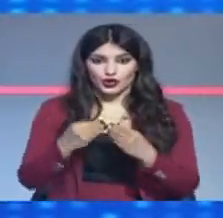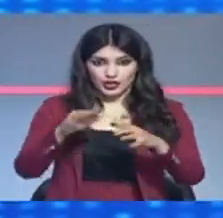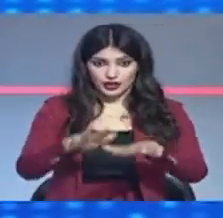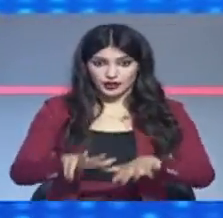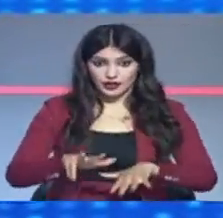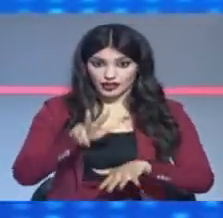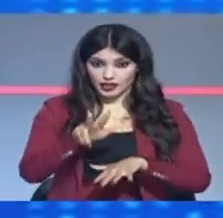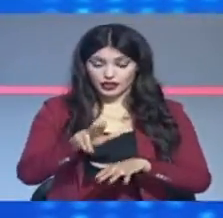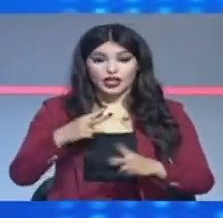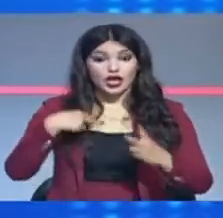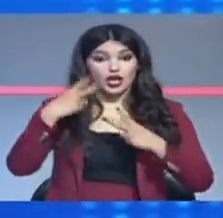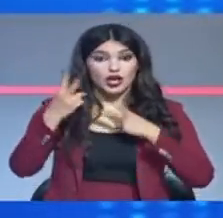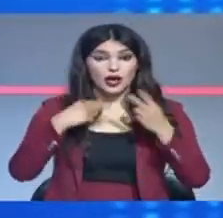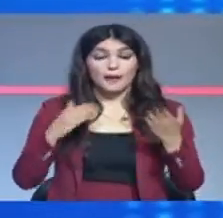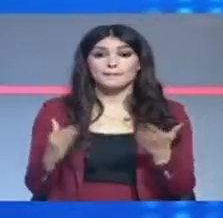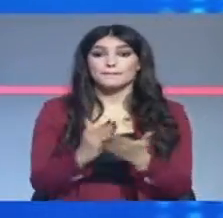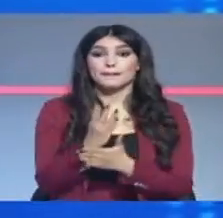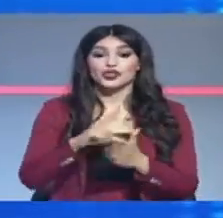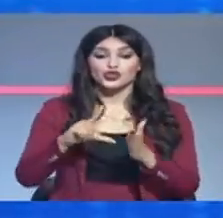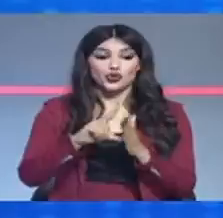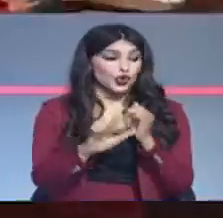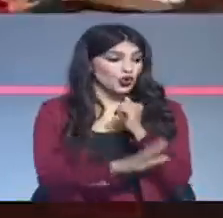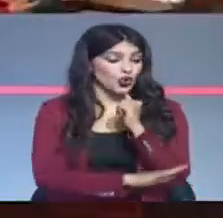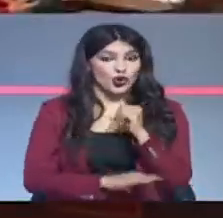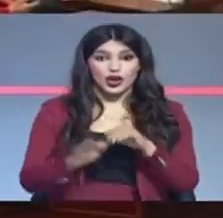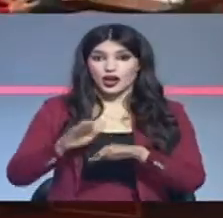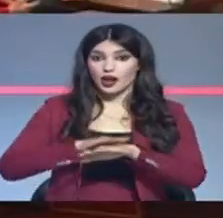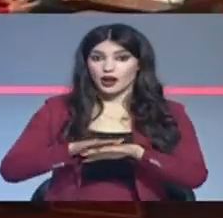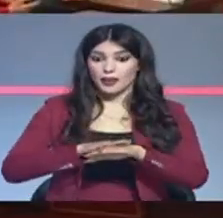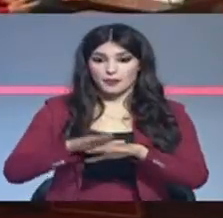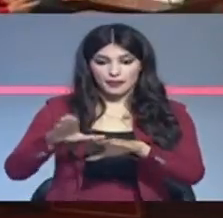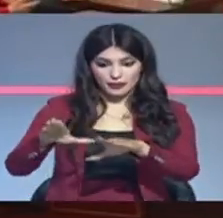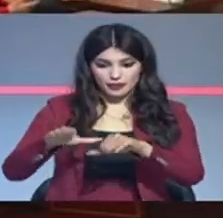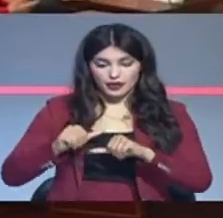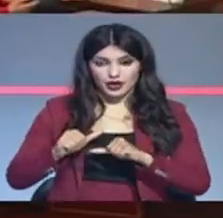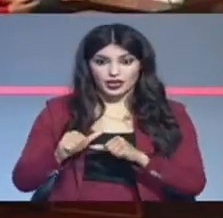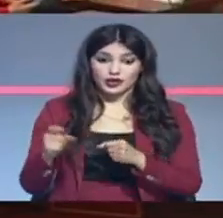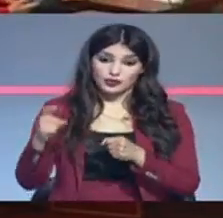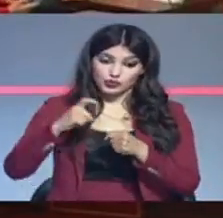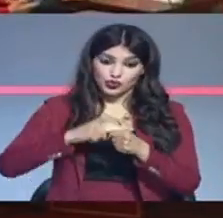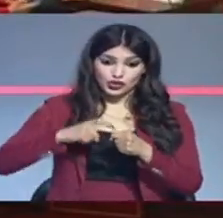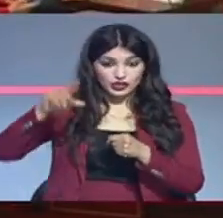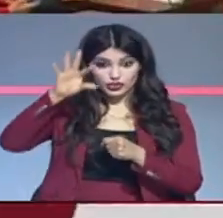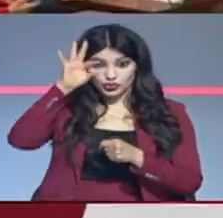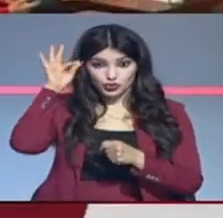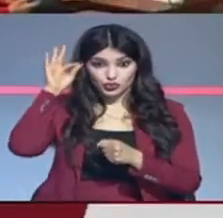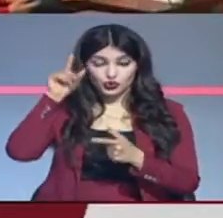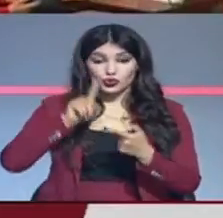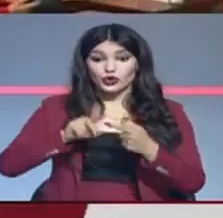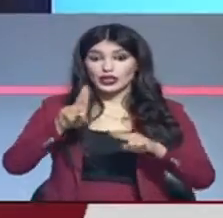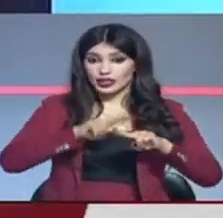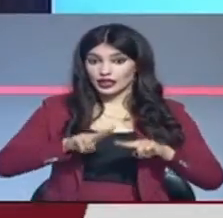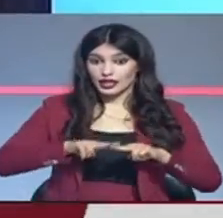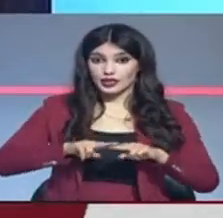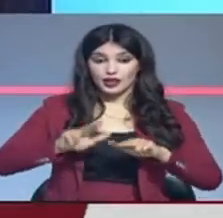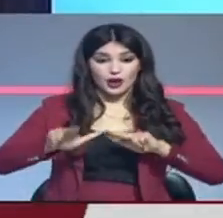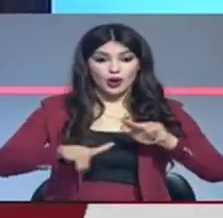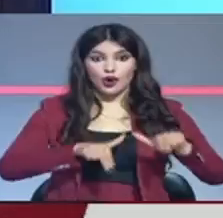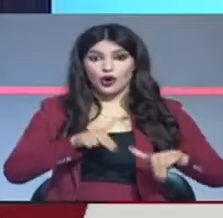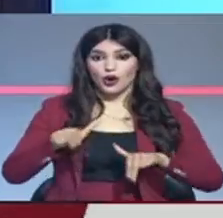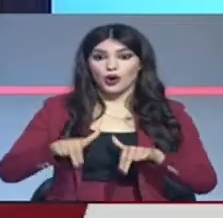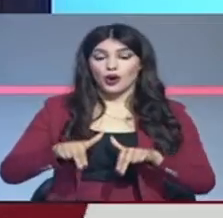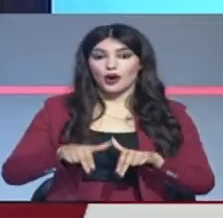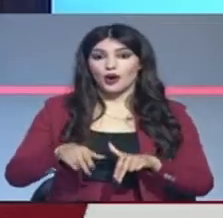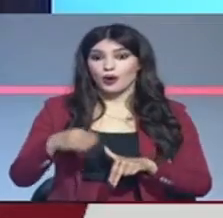الشعب تم التصويت على مشروع القانون الاساسي المتعلق بقبول انضمام الجمهوريه التونسيه الى تعديل بروتوكول موغل حول